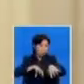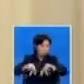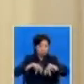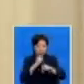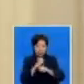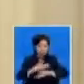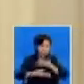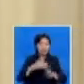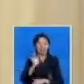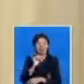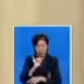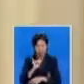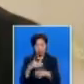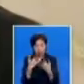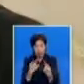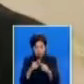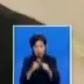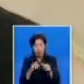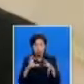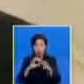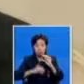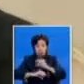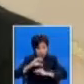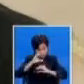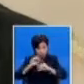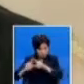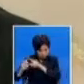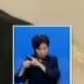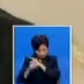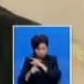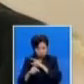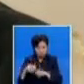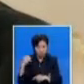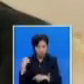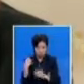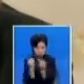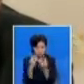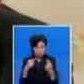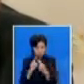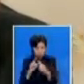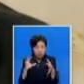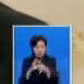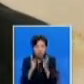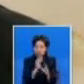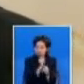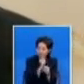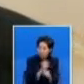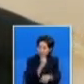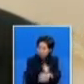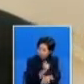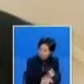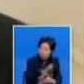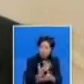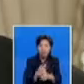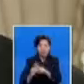ฮะทั้งเรื่องของอุตสาหกรรมก่อสร้างคนงานอะไรต่างๆแล้วก็อาจจะกระทบกับเรื่องสัญญาเขาอะไรเขาก็บอกว่าเอ๊ะเป็นไปได้